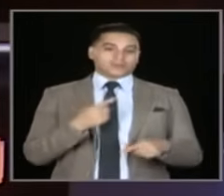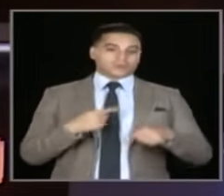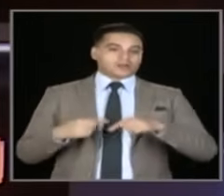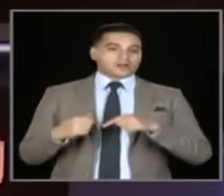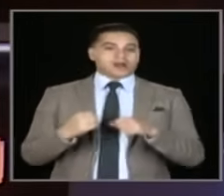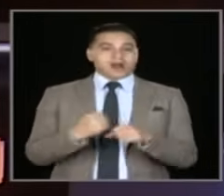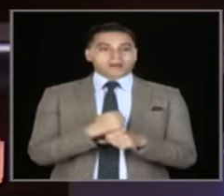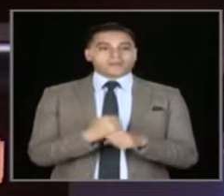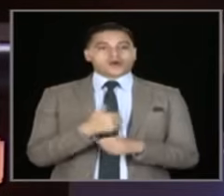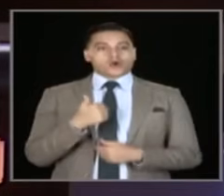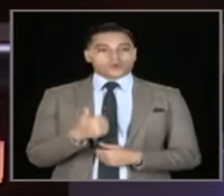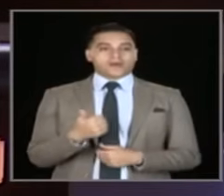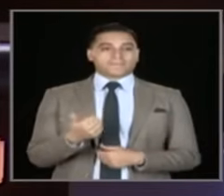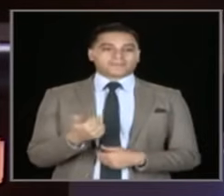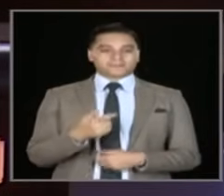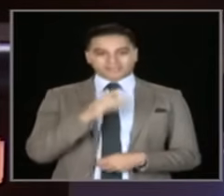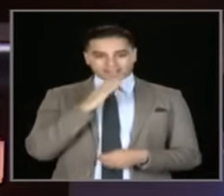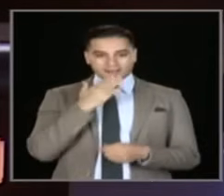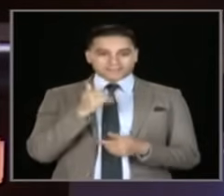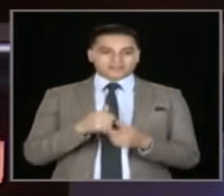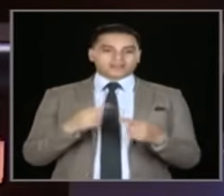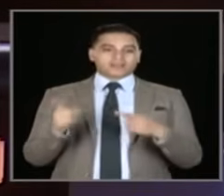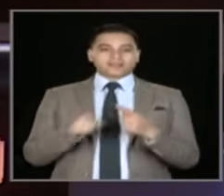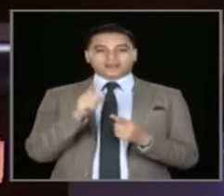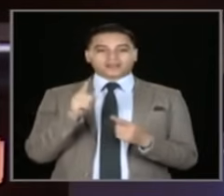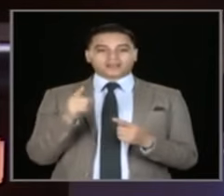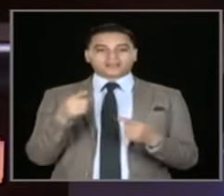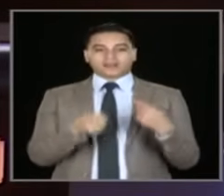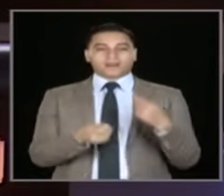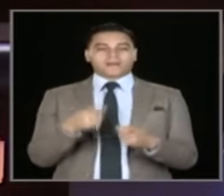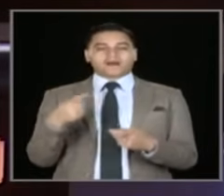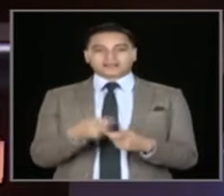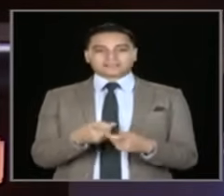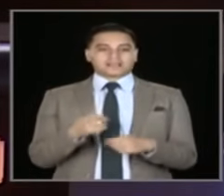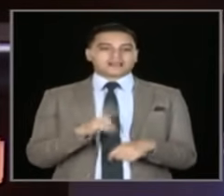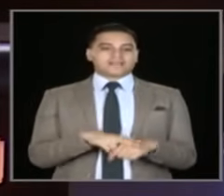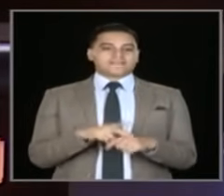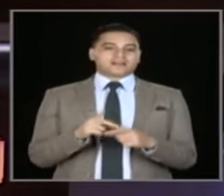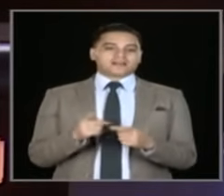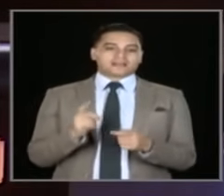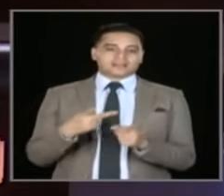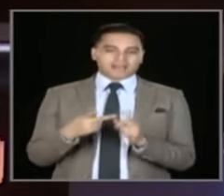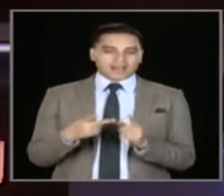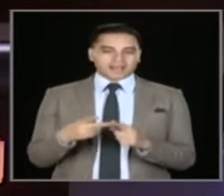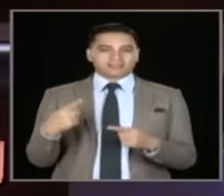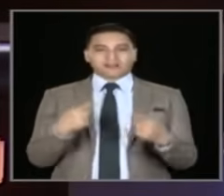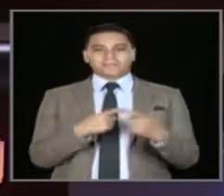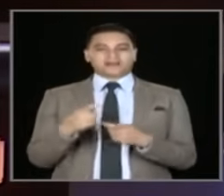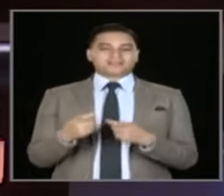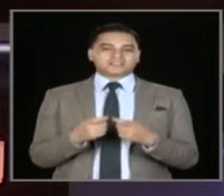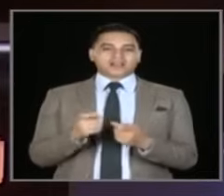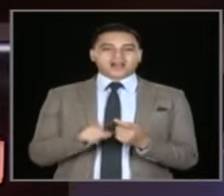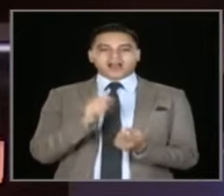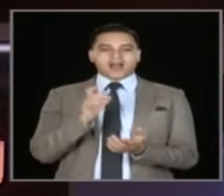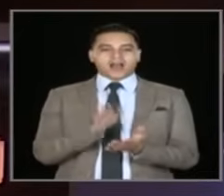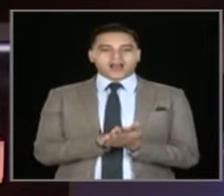قدمنا مستويات قويه في الماتشات، وكانت دايما بتيجي عند ضربات الجزاء تفرق ضربات الجزاء تطير. الماتش الاولاني فضل برضه الفرق هو فرق ضربات الجزاء، الماتش